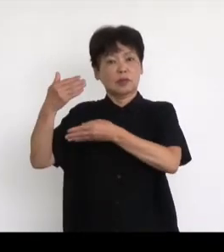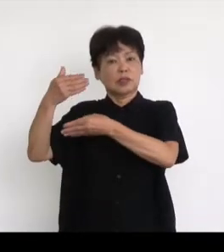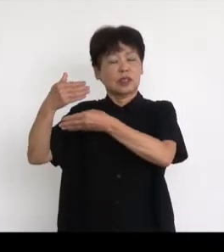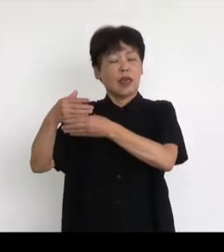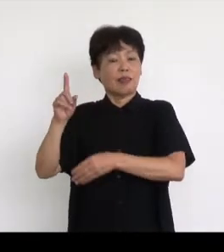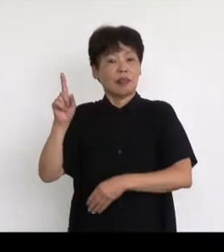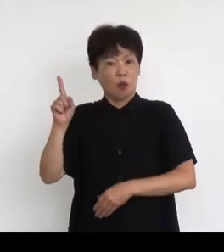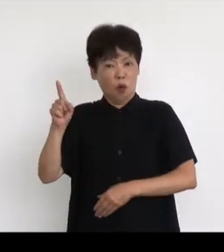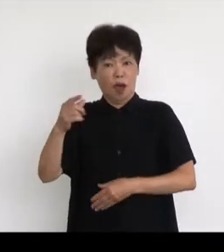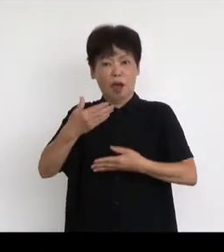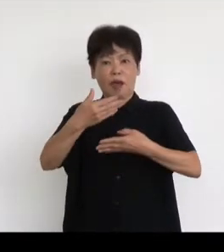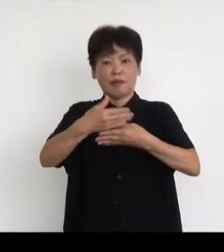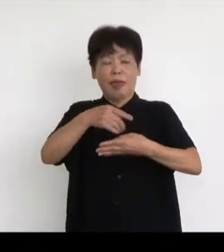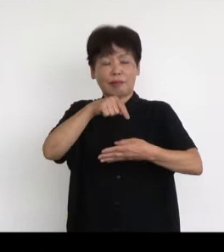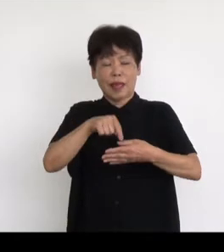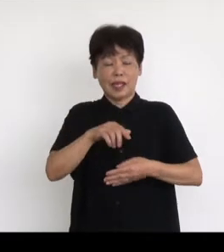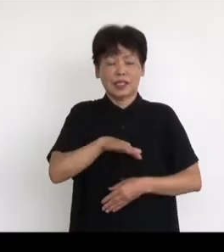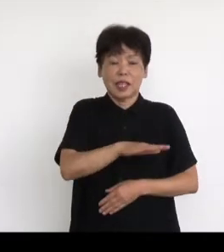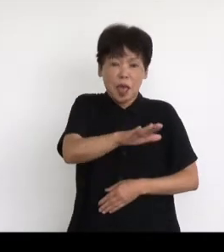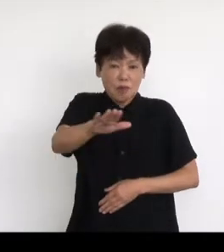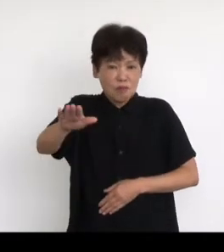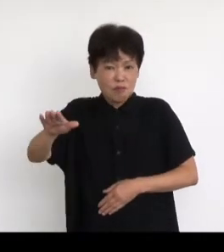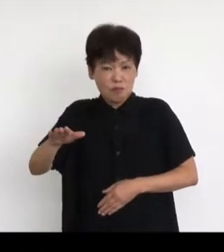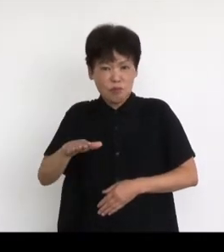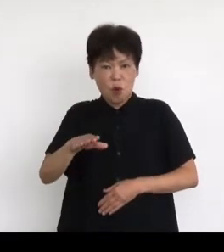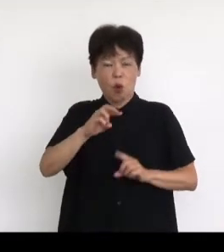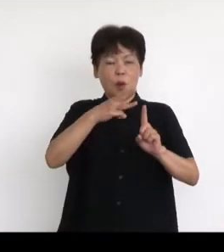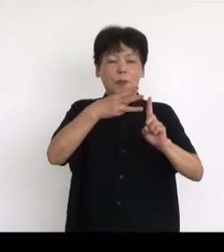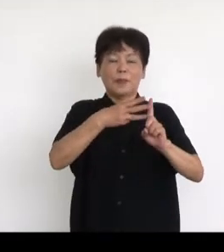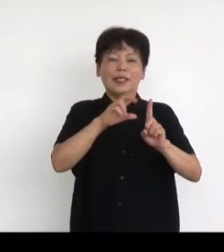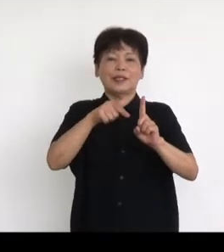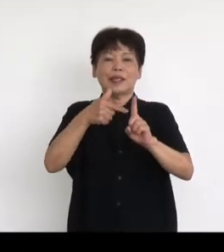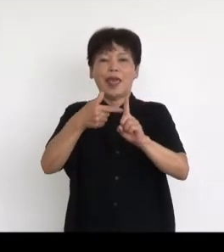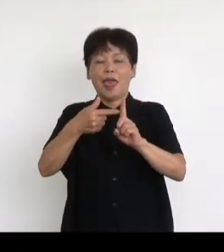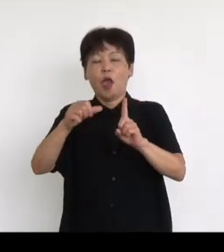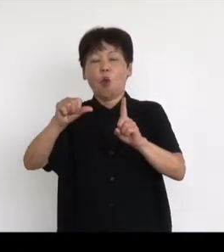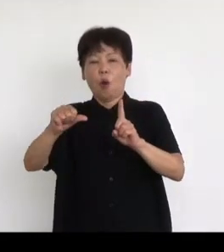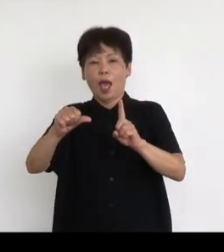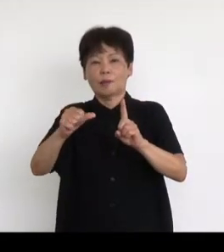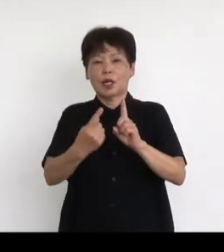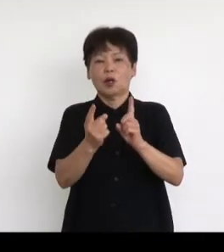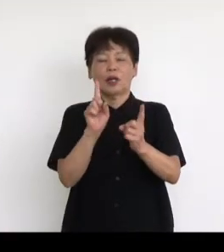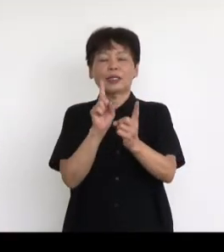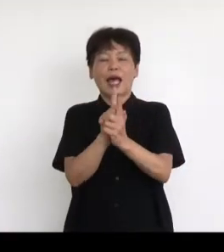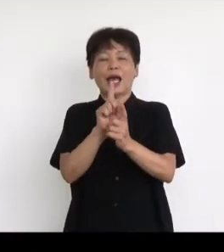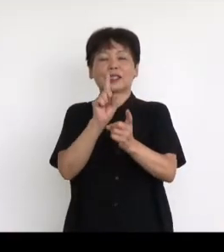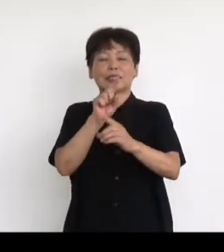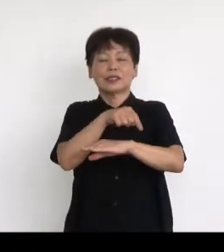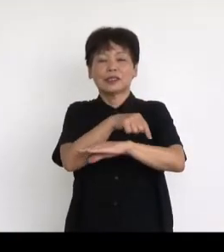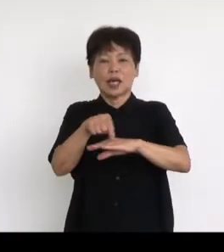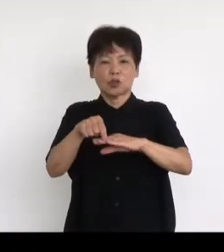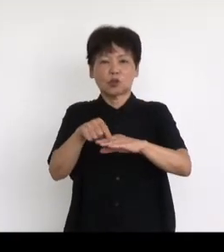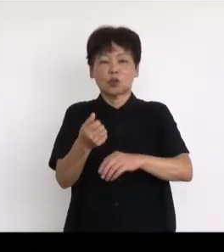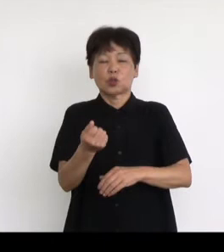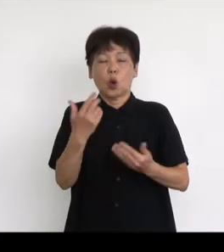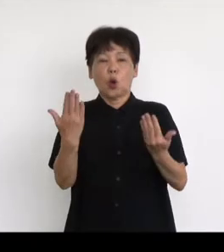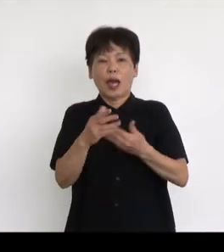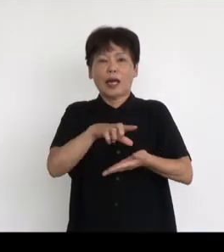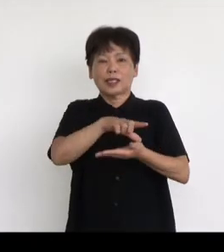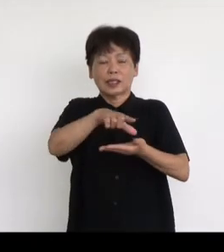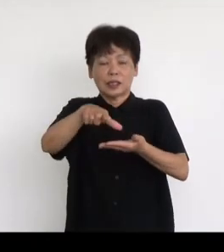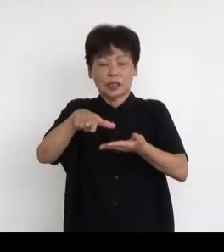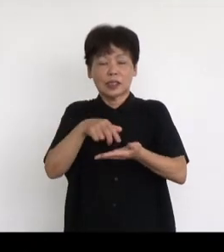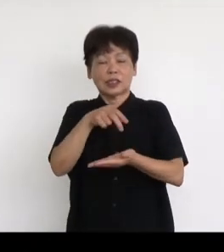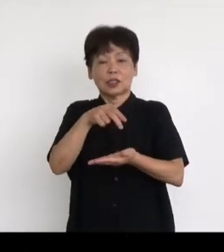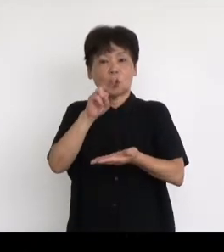県では県内全域を BA.5 対策強化地域として9月30日まで